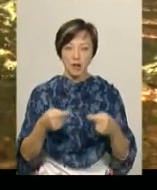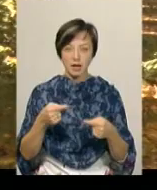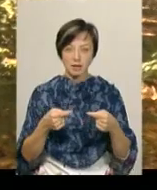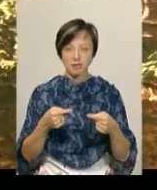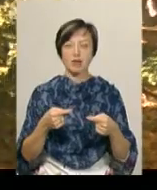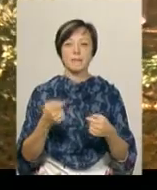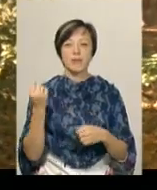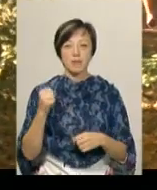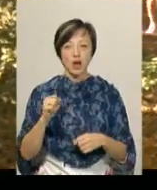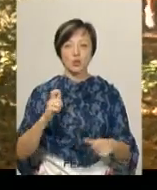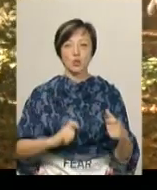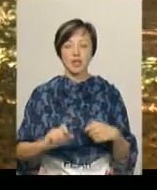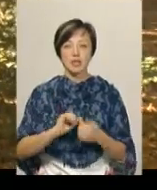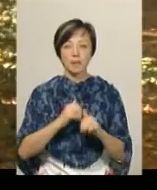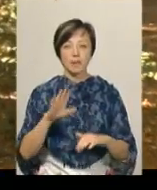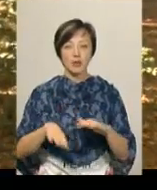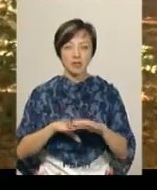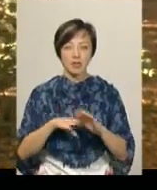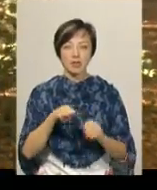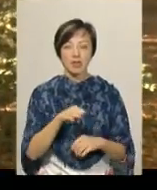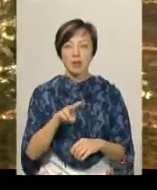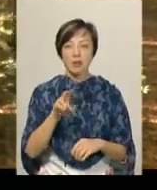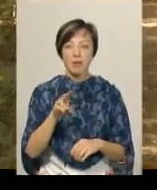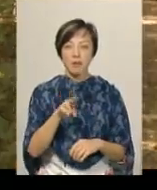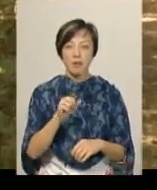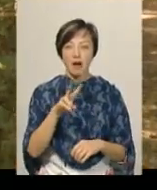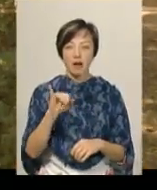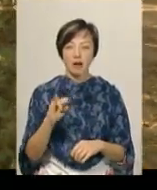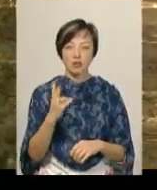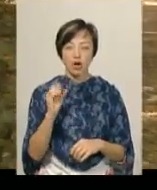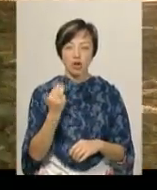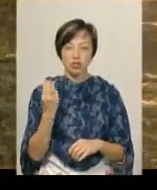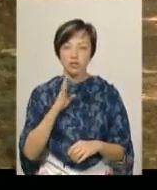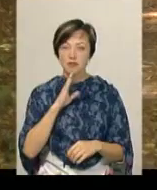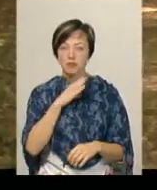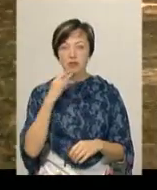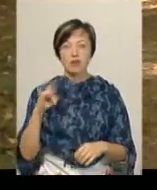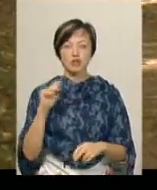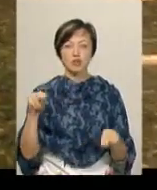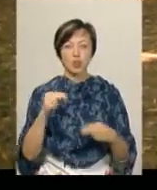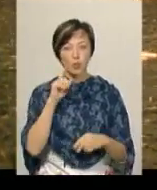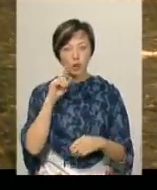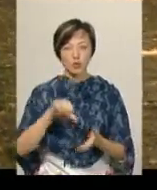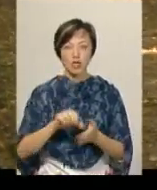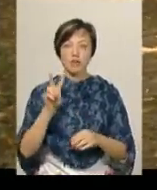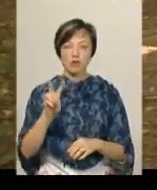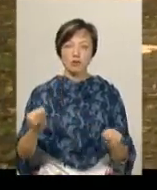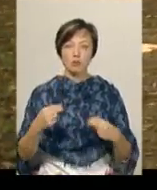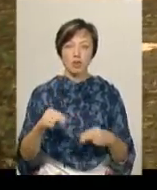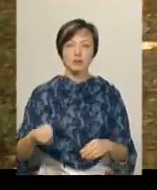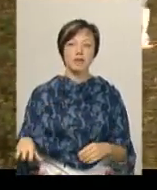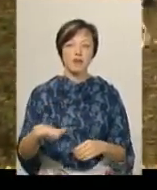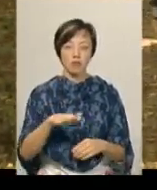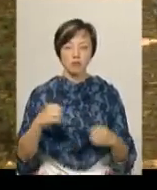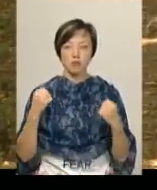Андрія Таманюк, перемагає студентка з Кам'янця-Подільського Тетяна Палінкаш. Дівчина – неодноразова чемпіонка України та учасниця двох чемпіонатів